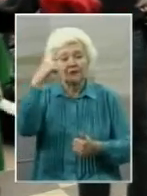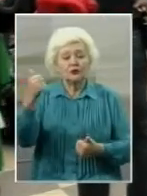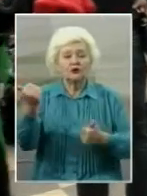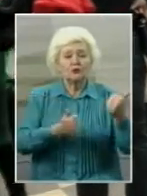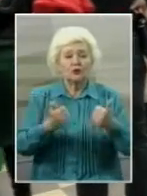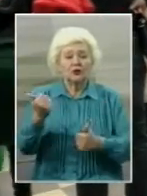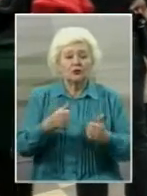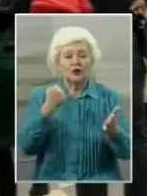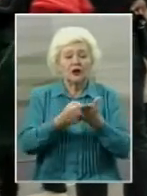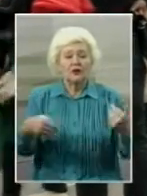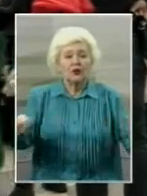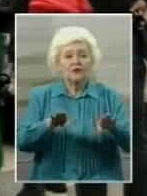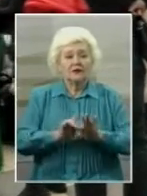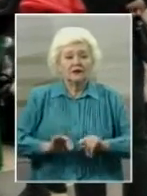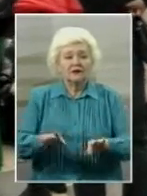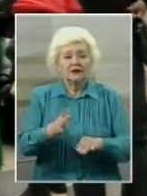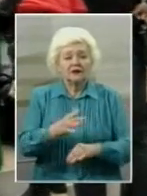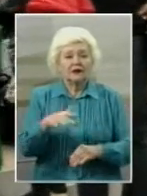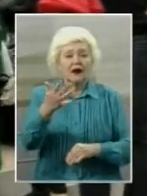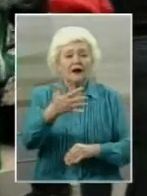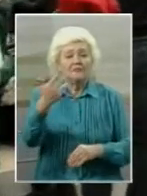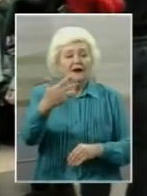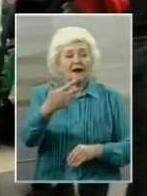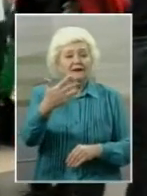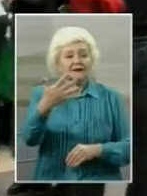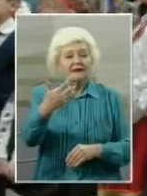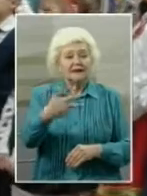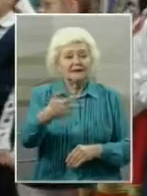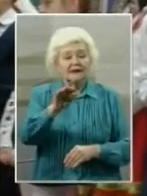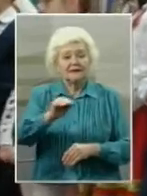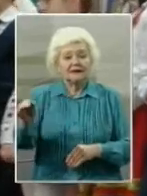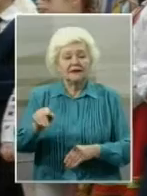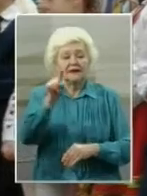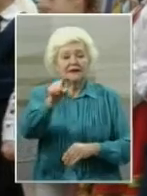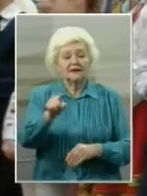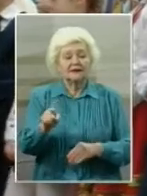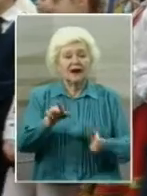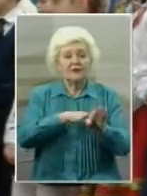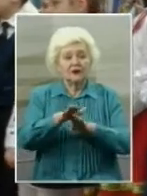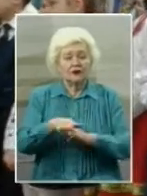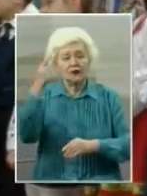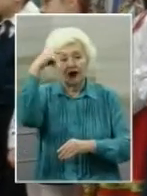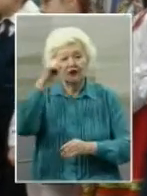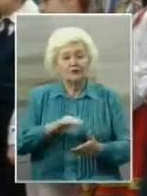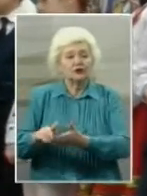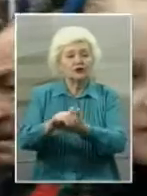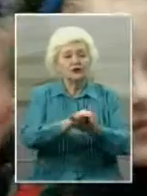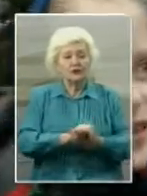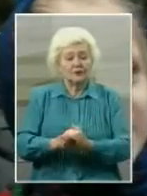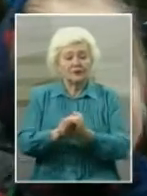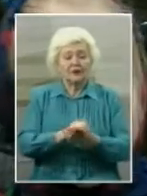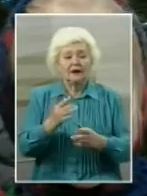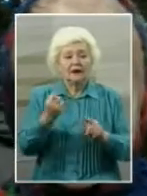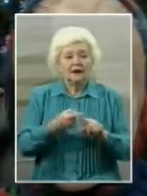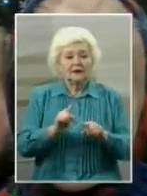конкурсі. До фіналу дійшли 530 дітей. Це і окремі виконавці, і творчі колективи.